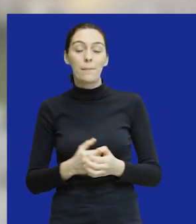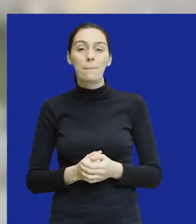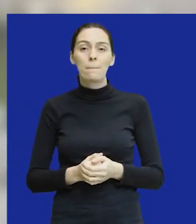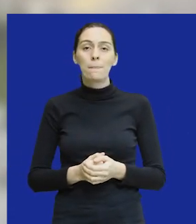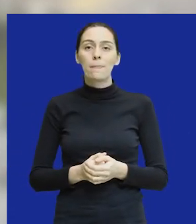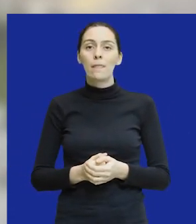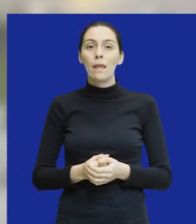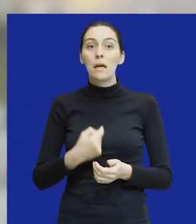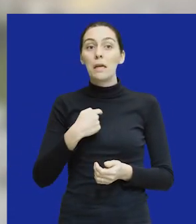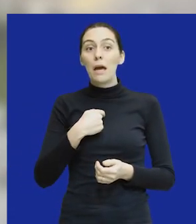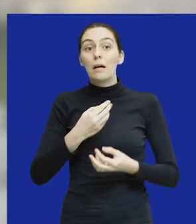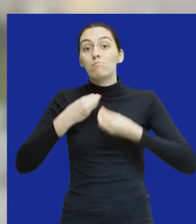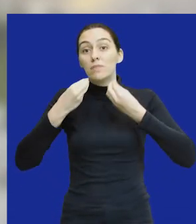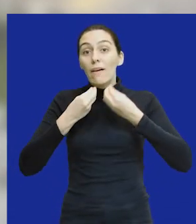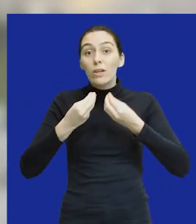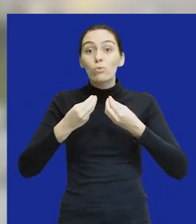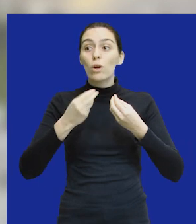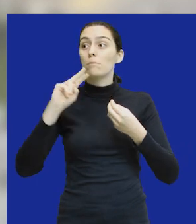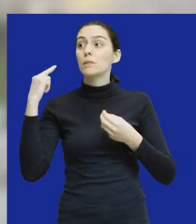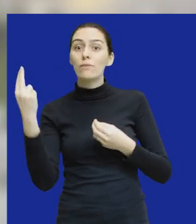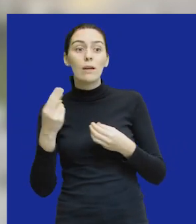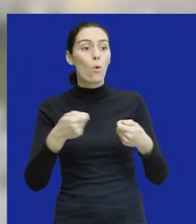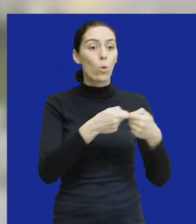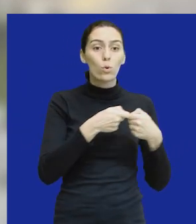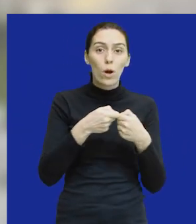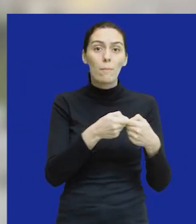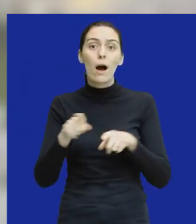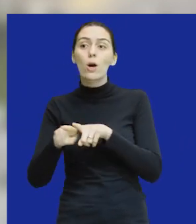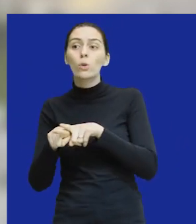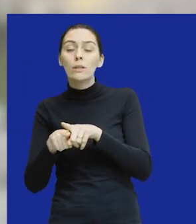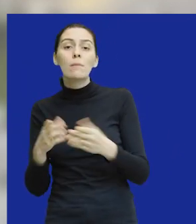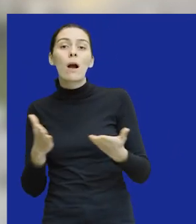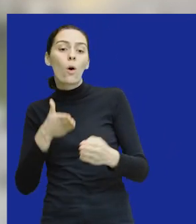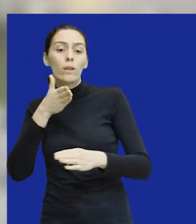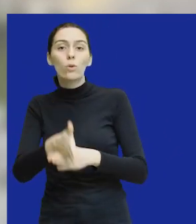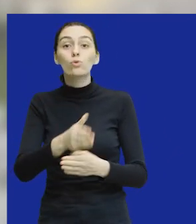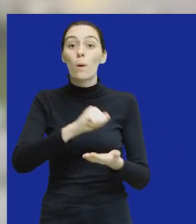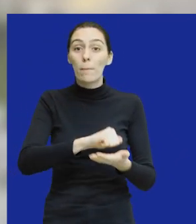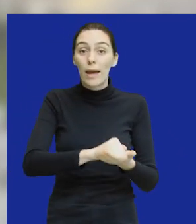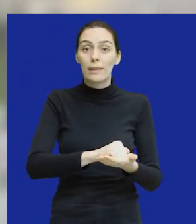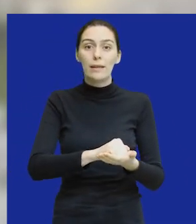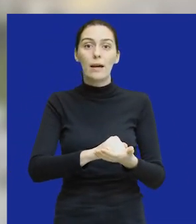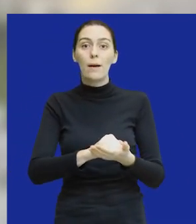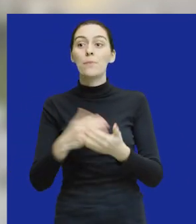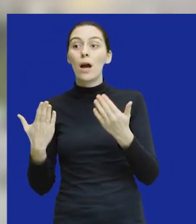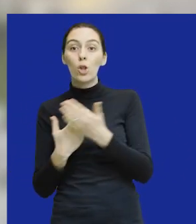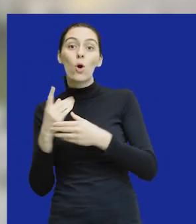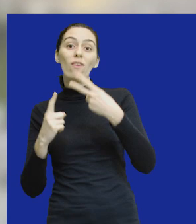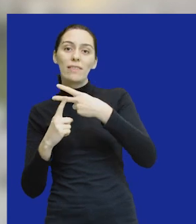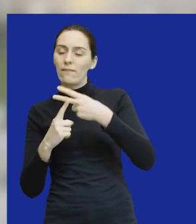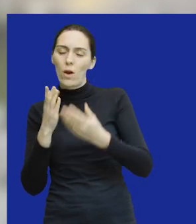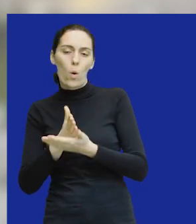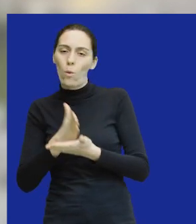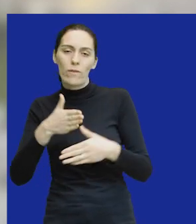mogu, savjetujem svim tim udrugama i roditeljima na koji način da dopru do medija. Malo Nova TV također